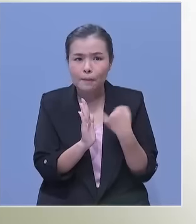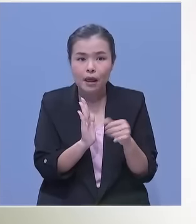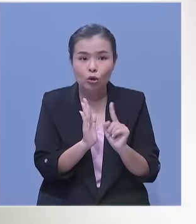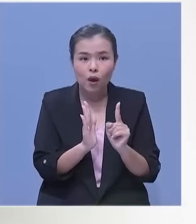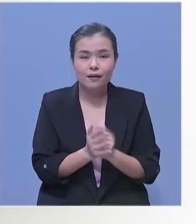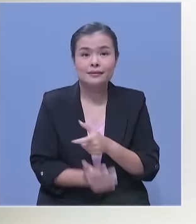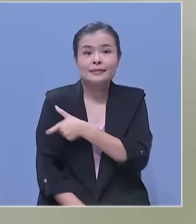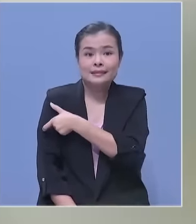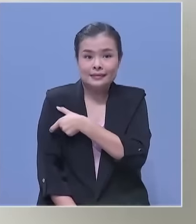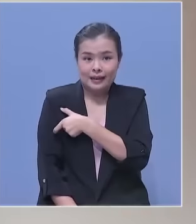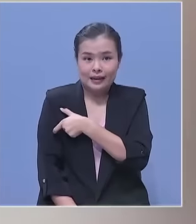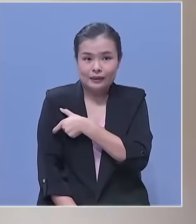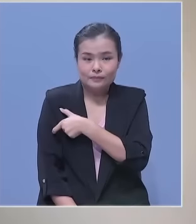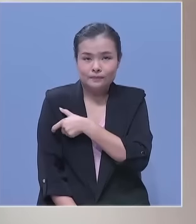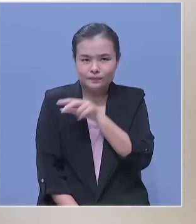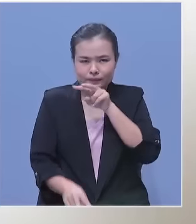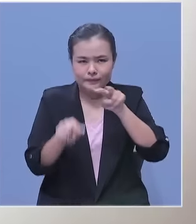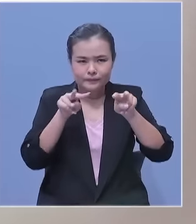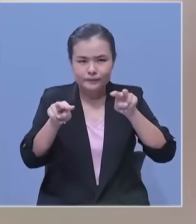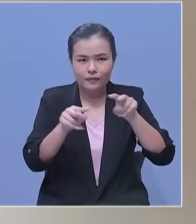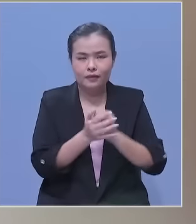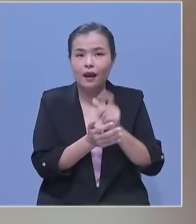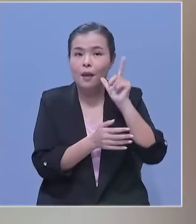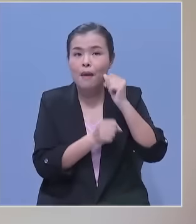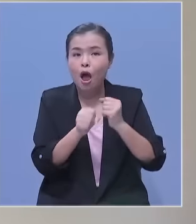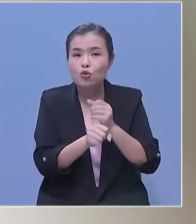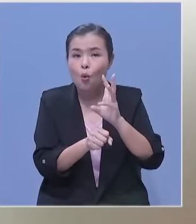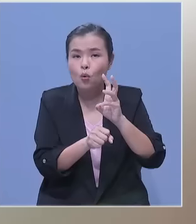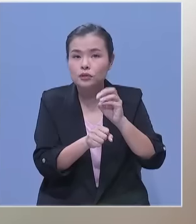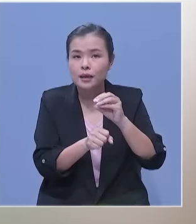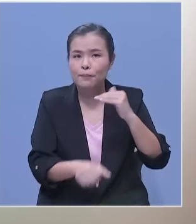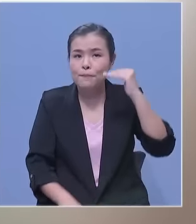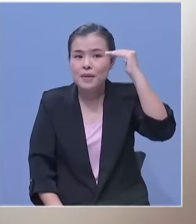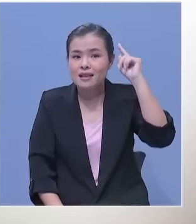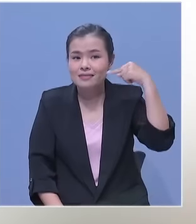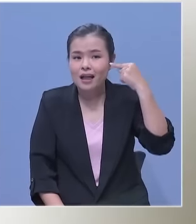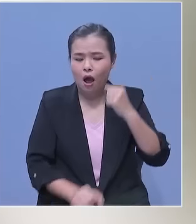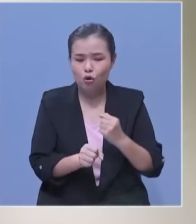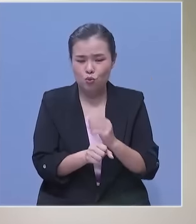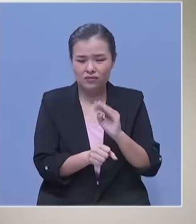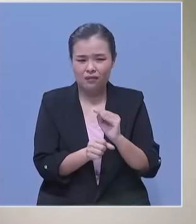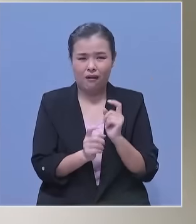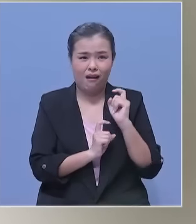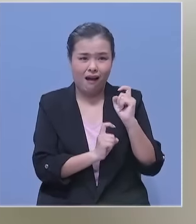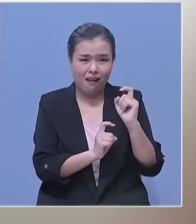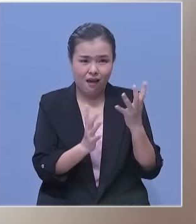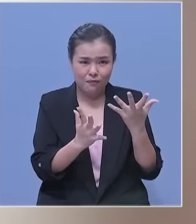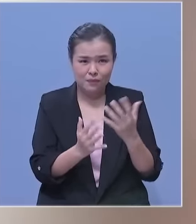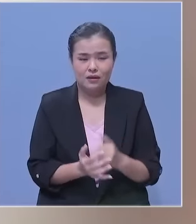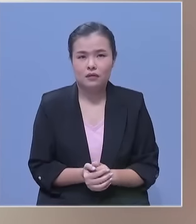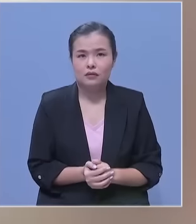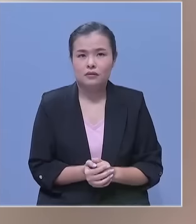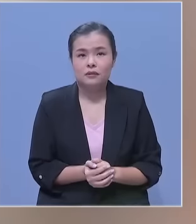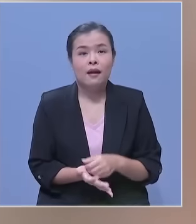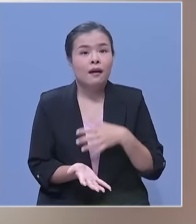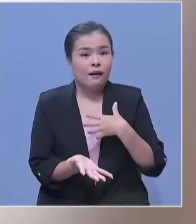ในมุมรปภ.ใช่ไหมที ่ เขาต้องสังเกตการณ์ คุณแม่60กว่า ครับ พี่สาว40กว่าไม่มีพิษมีภัยแน่นอนแล้วเขาเ